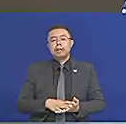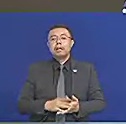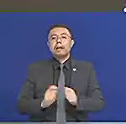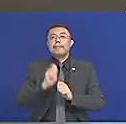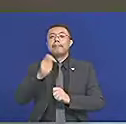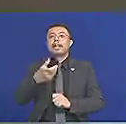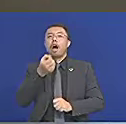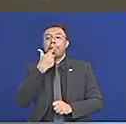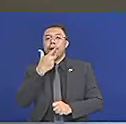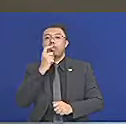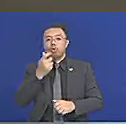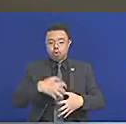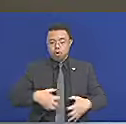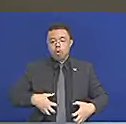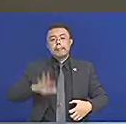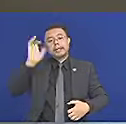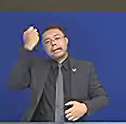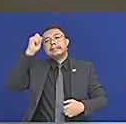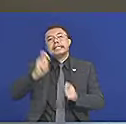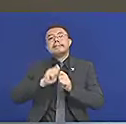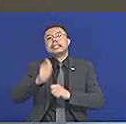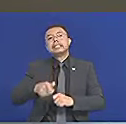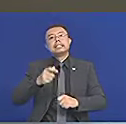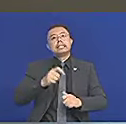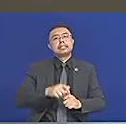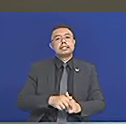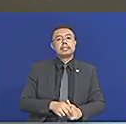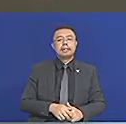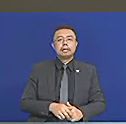Beli obat untuk kurap aja gak bisa.